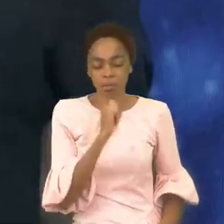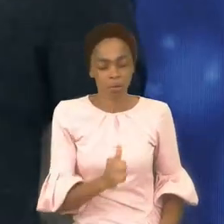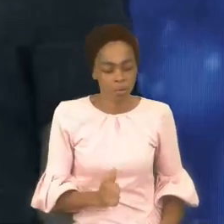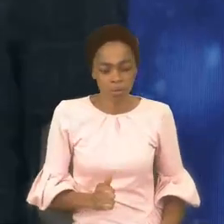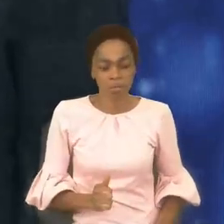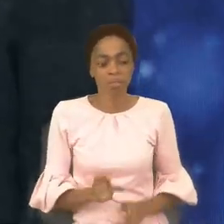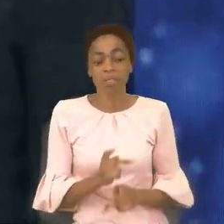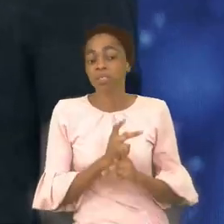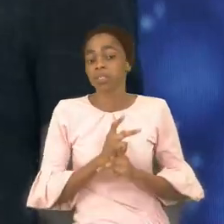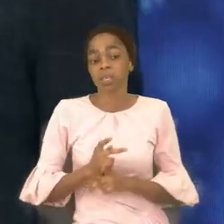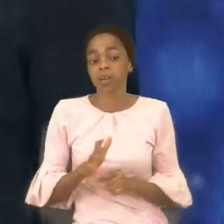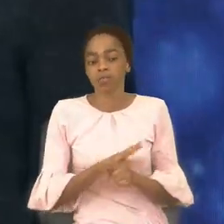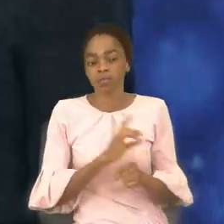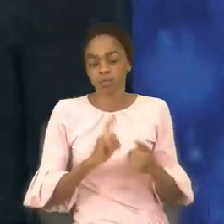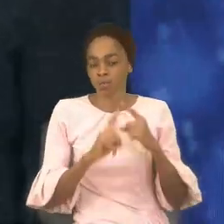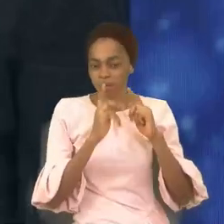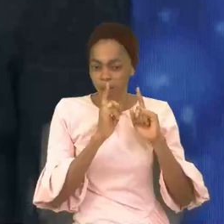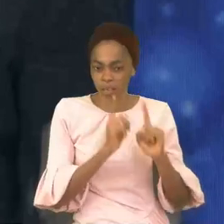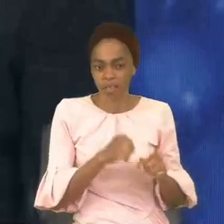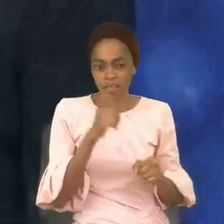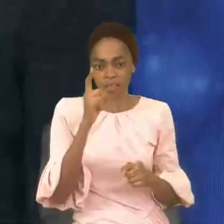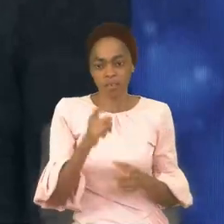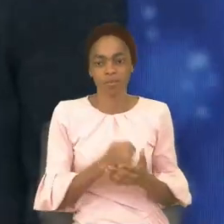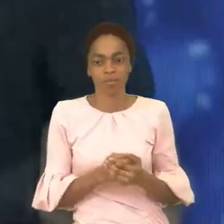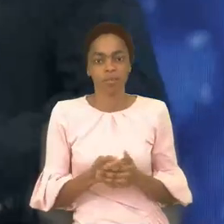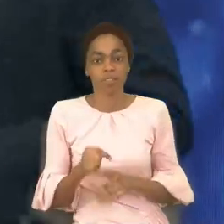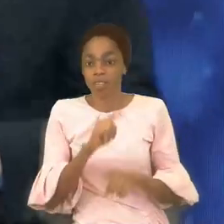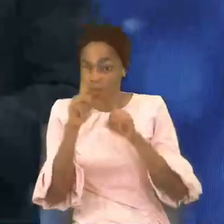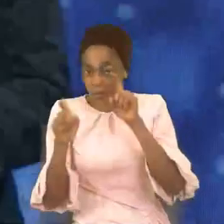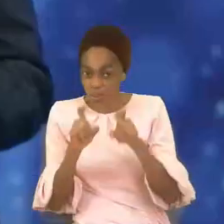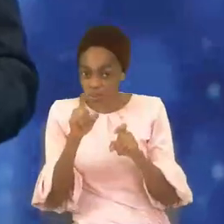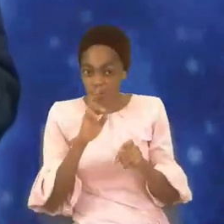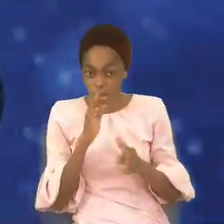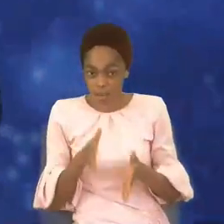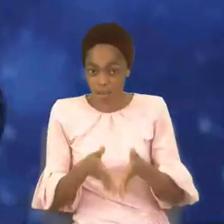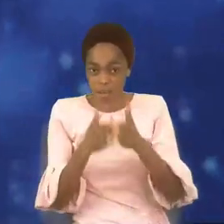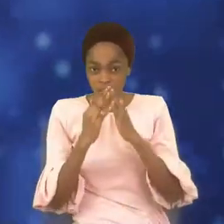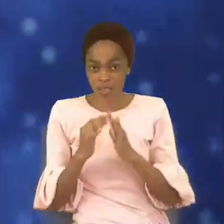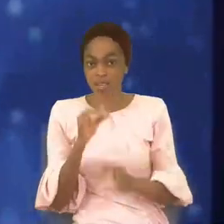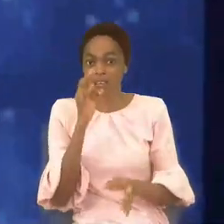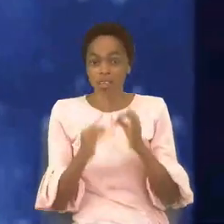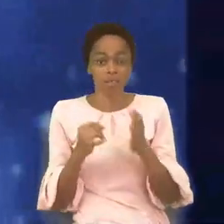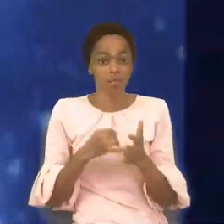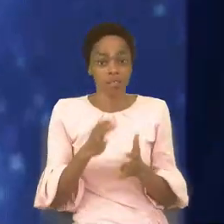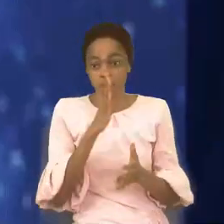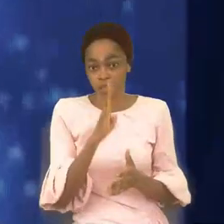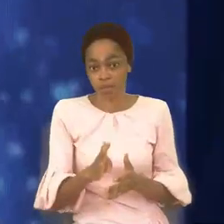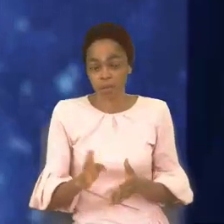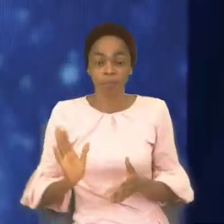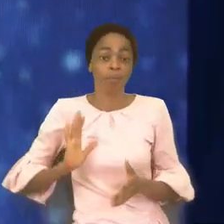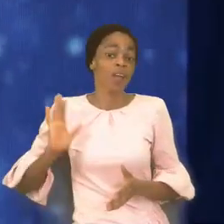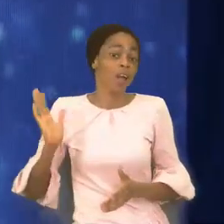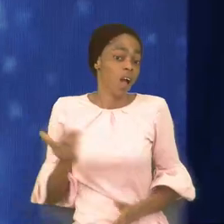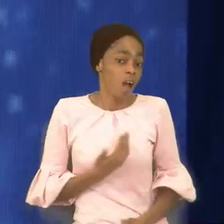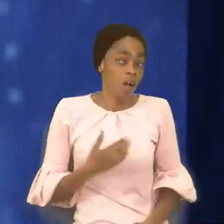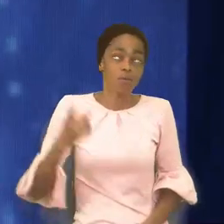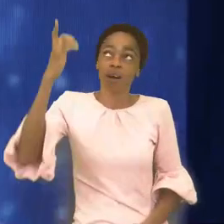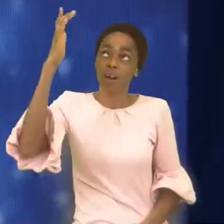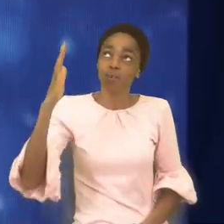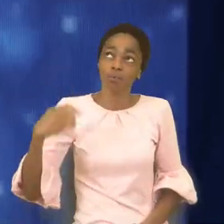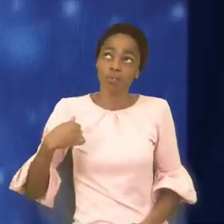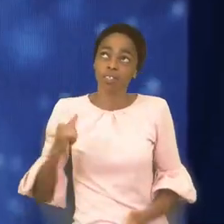te répondre dessus. La question que tu as posée, s'il en est ainsi, notre Dieu, que